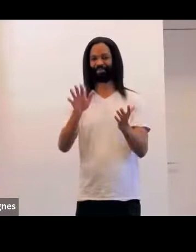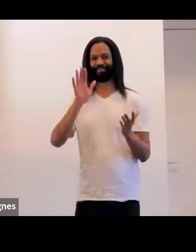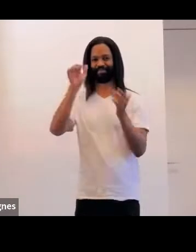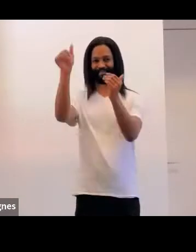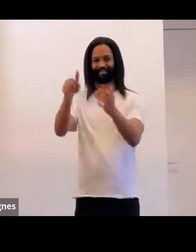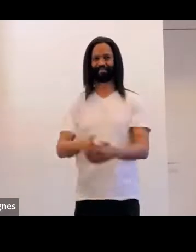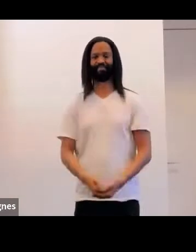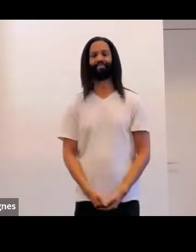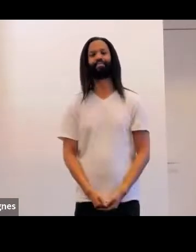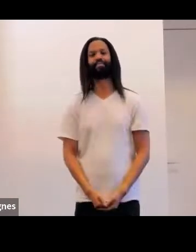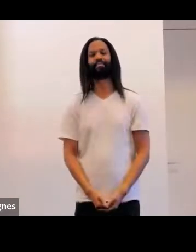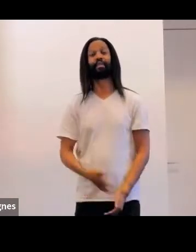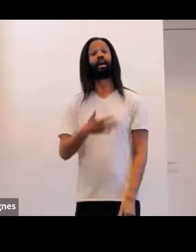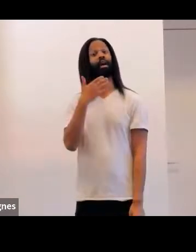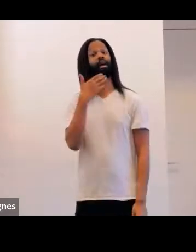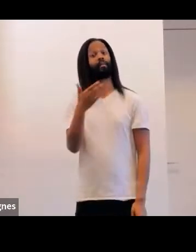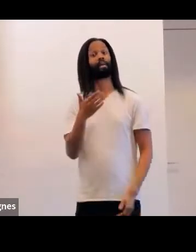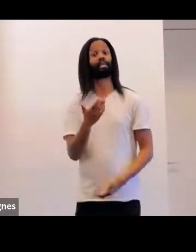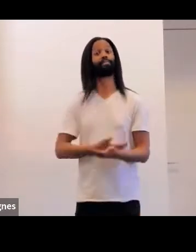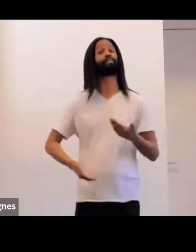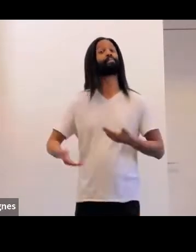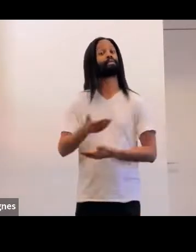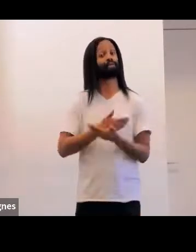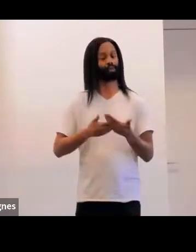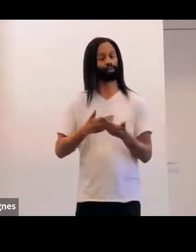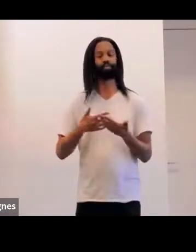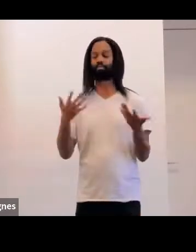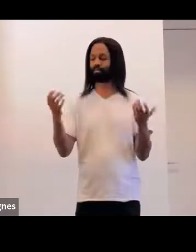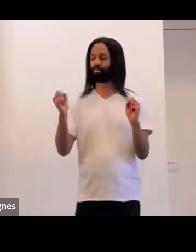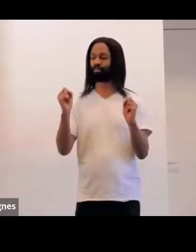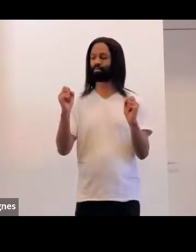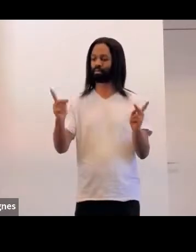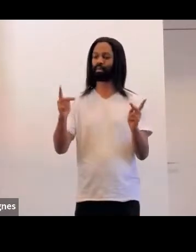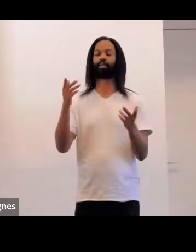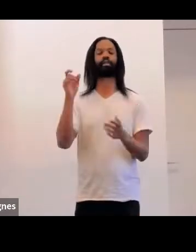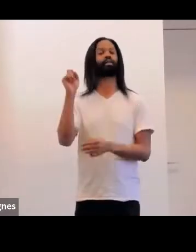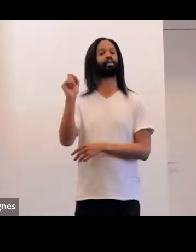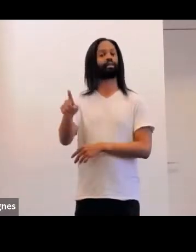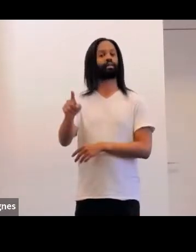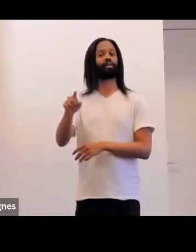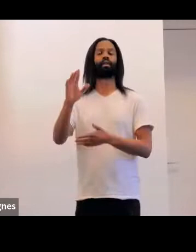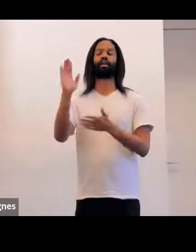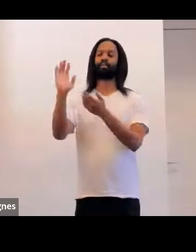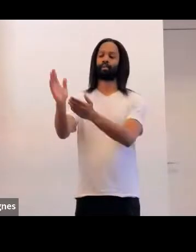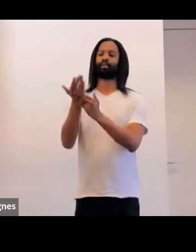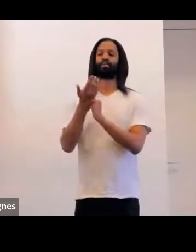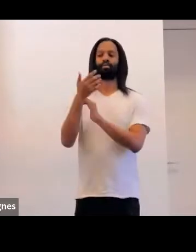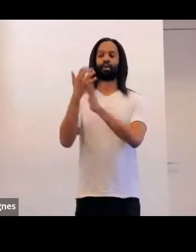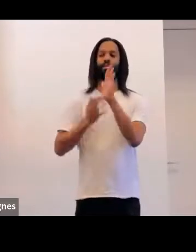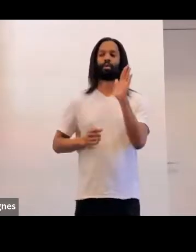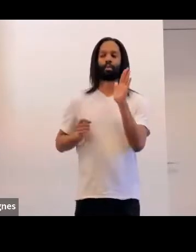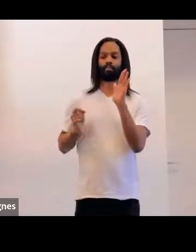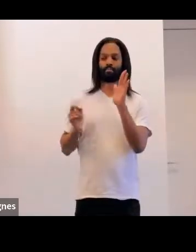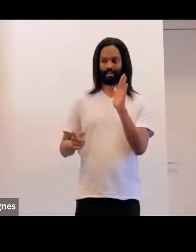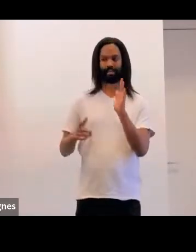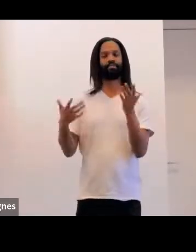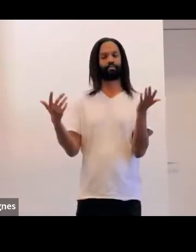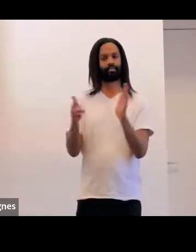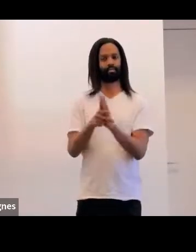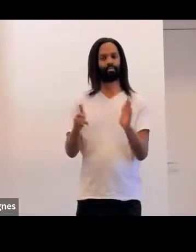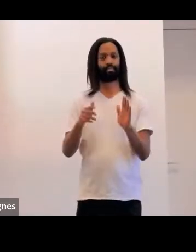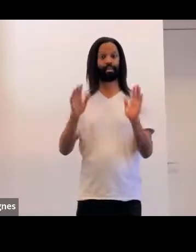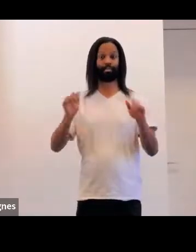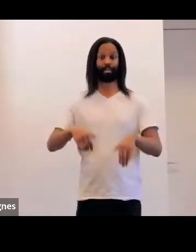participation à cet échange. Donc, nous prenons note de la présentation de ce rapport à deux voix, même si Nadège Nicolas a